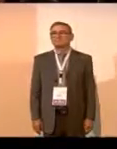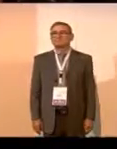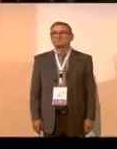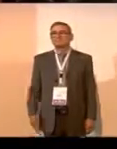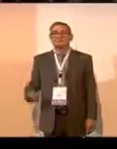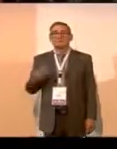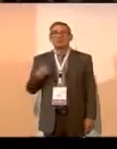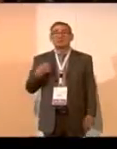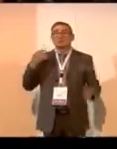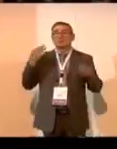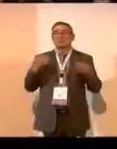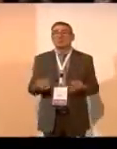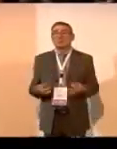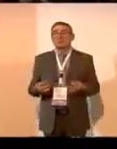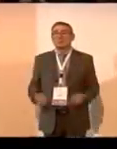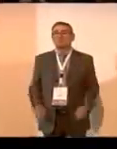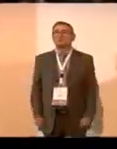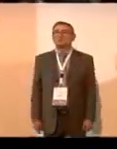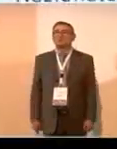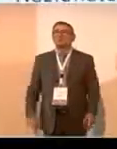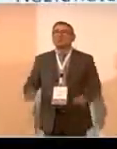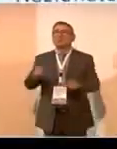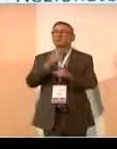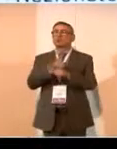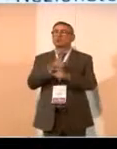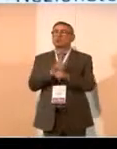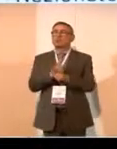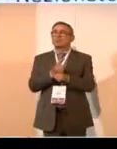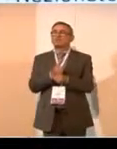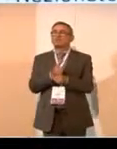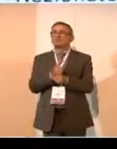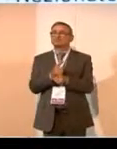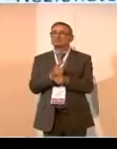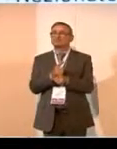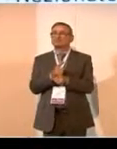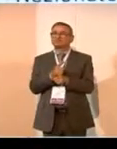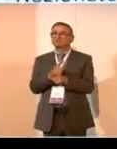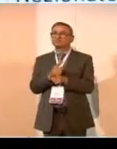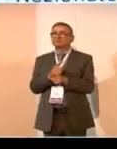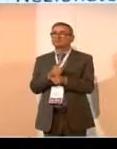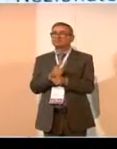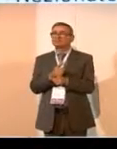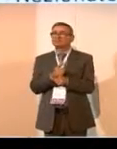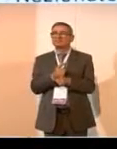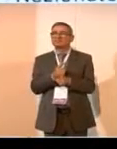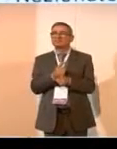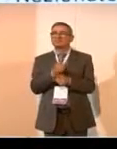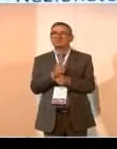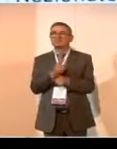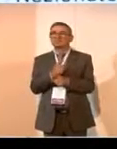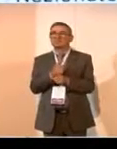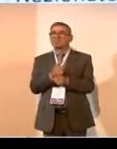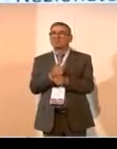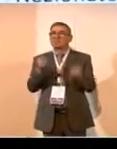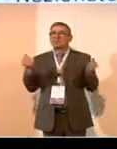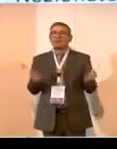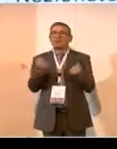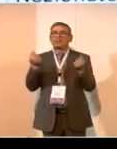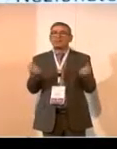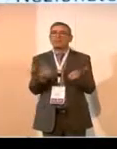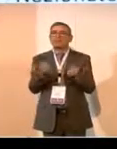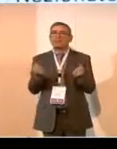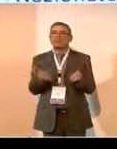Sono convinta che dobbiamo mettere al centro della nostra campagna elettorale